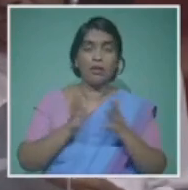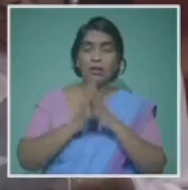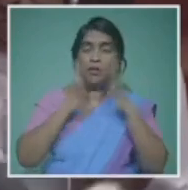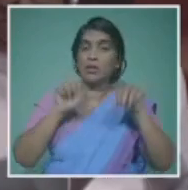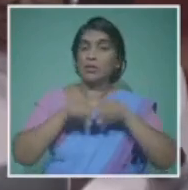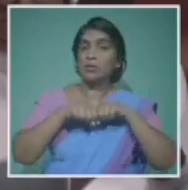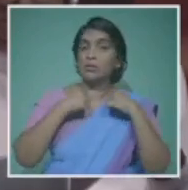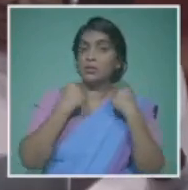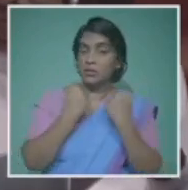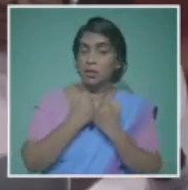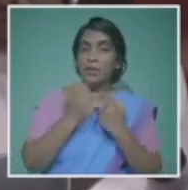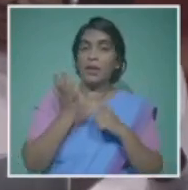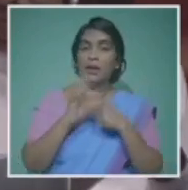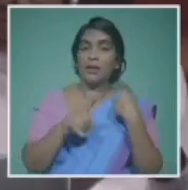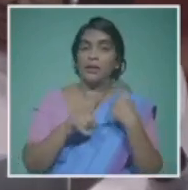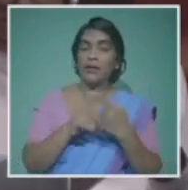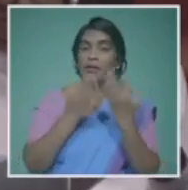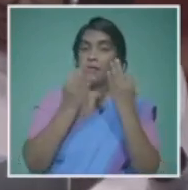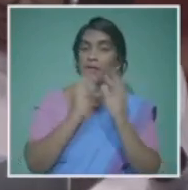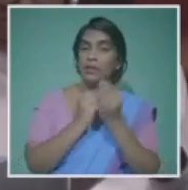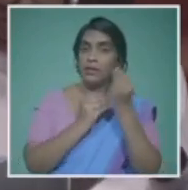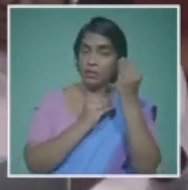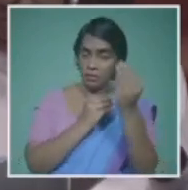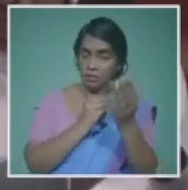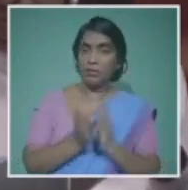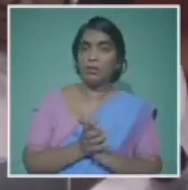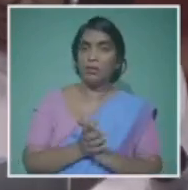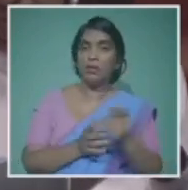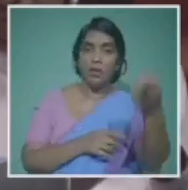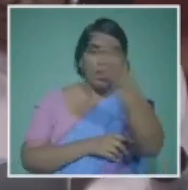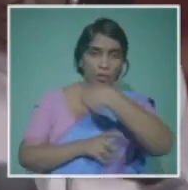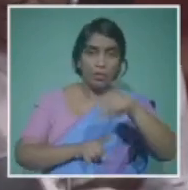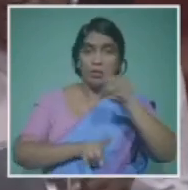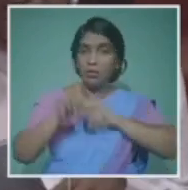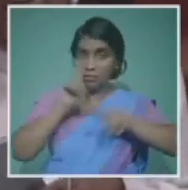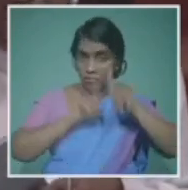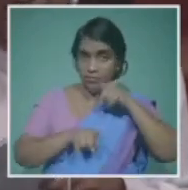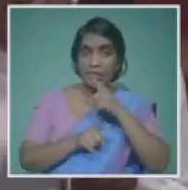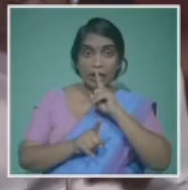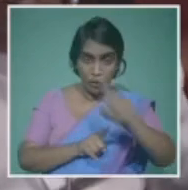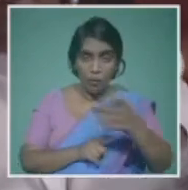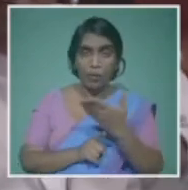වලට බදුසාන දුන්නා. කවුරුවත් කතා කරුවද ඔය පැත්තේ?